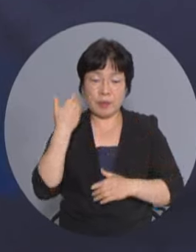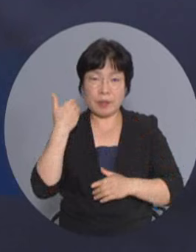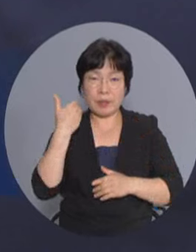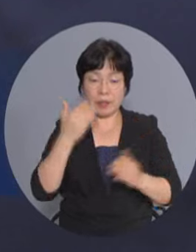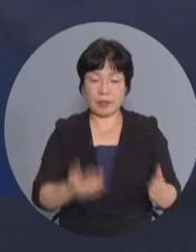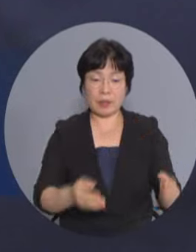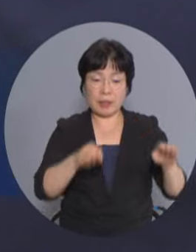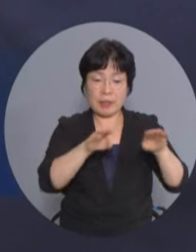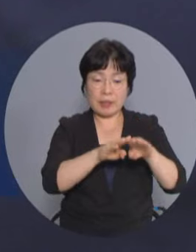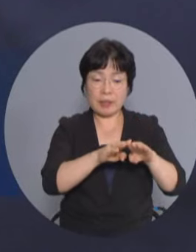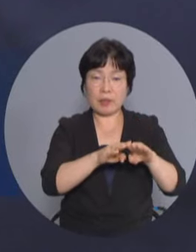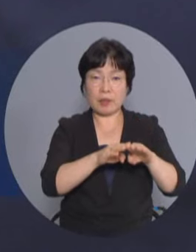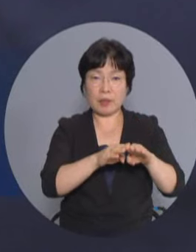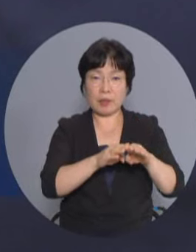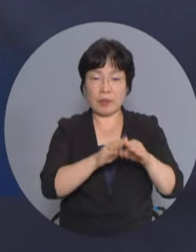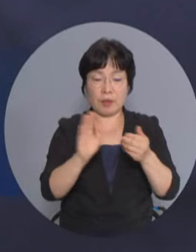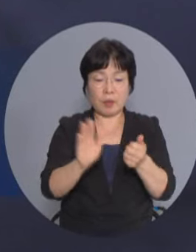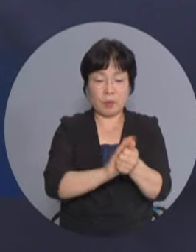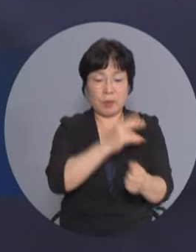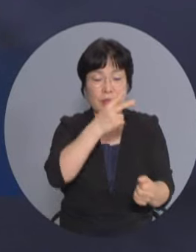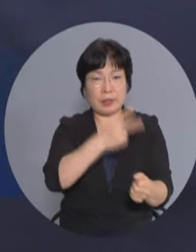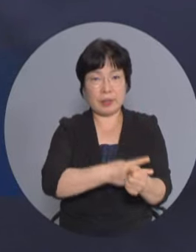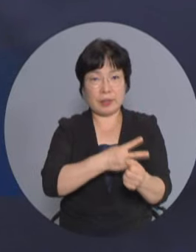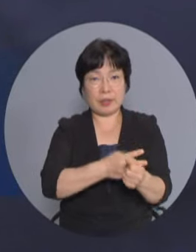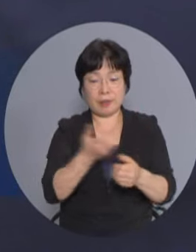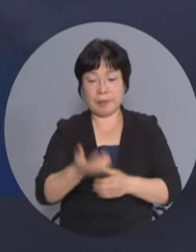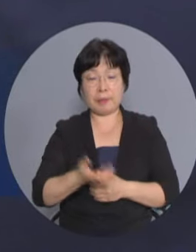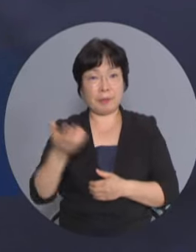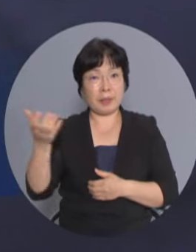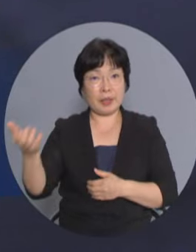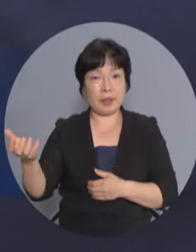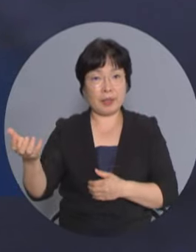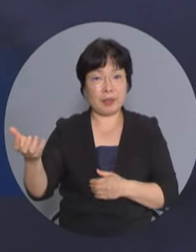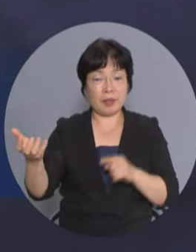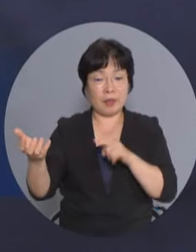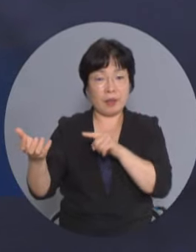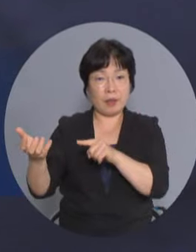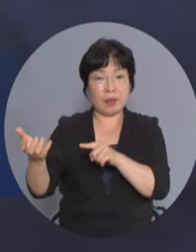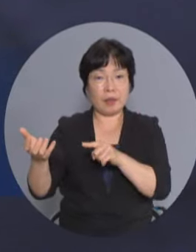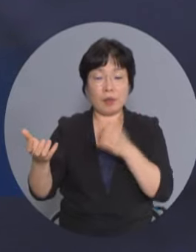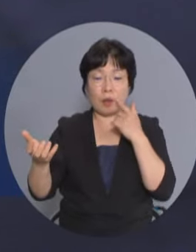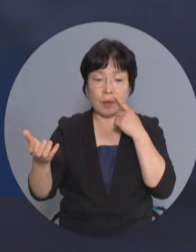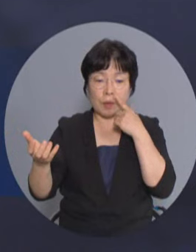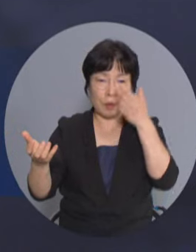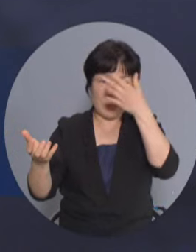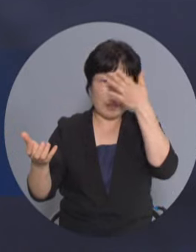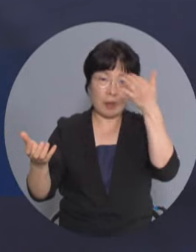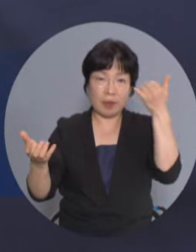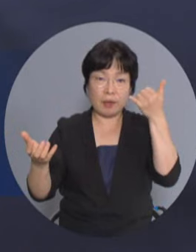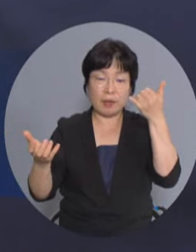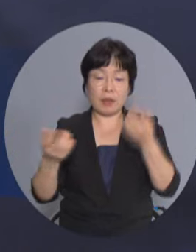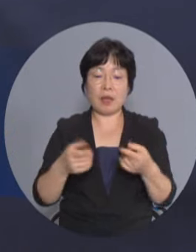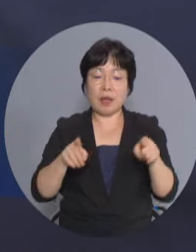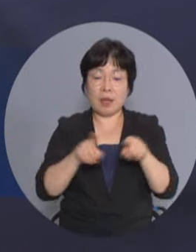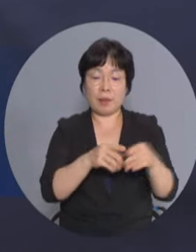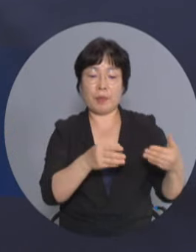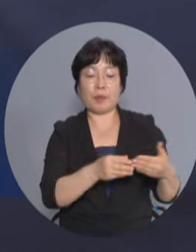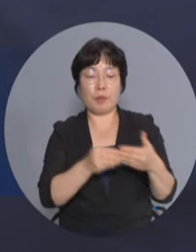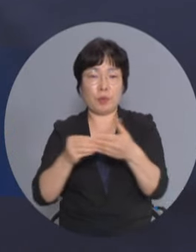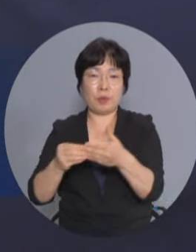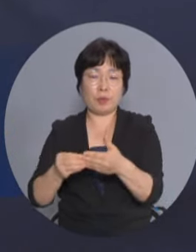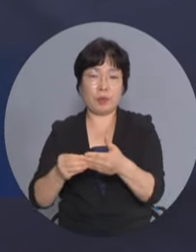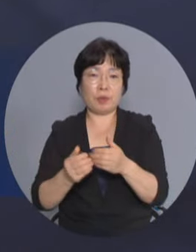시설에서 많은 요양보호사가 이동을 하게 됐고 또 이동을 하게 되면서 어르신까지 모셔감에